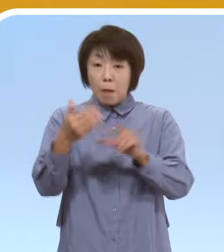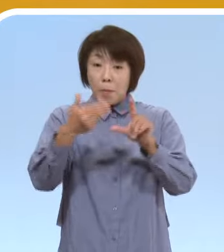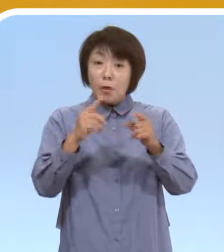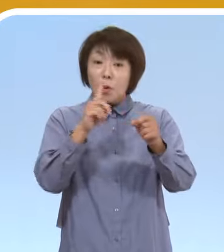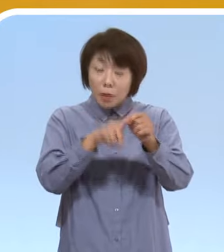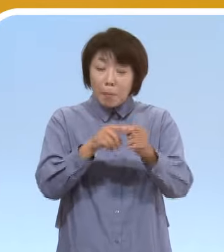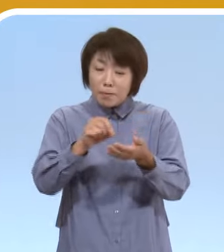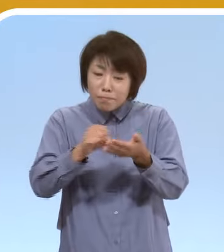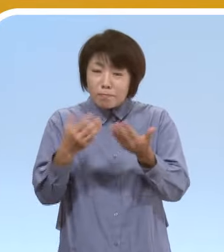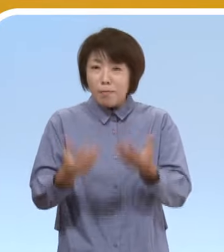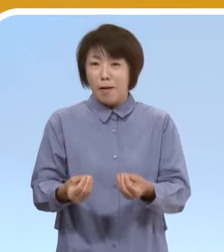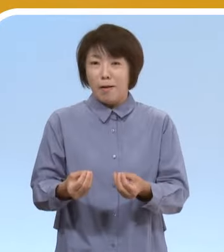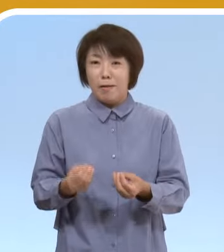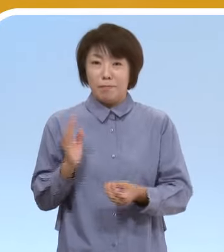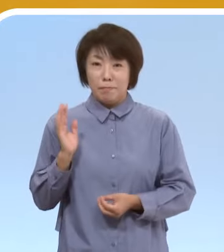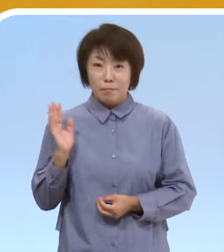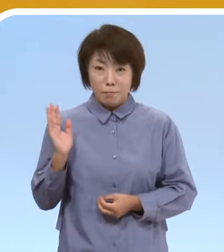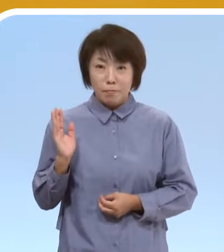いてくれました。